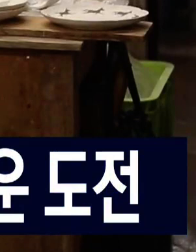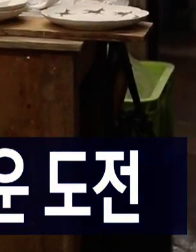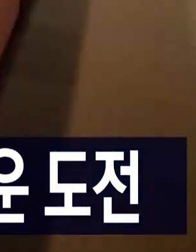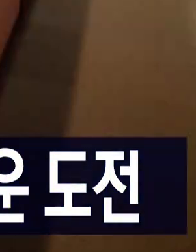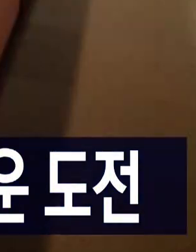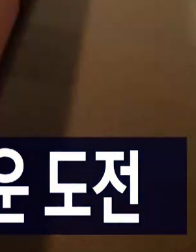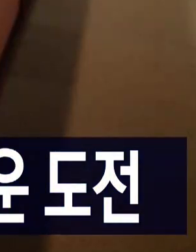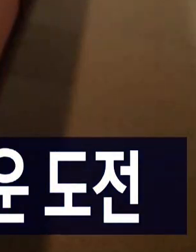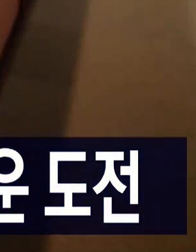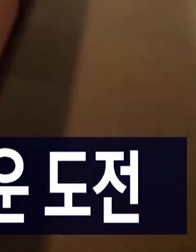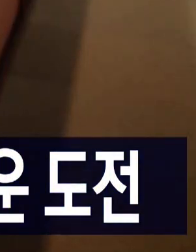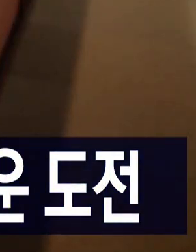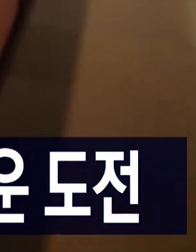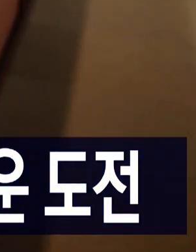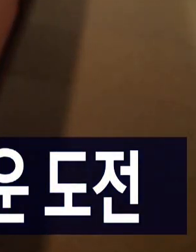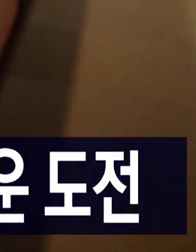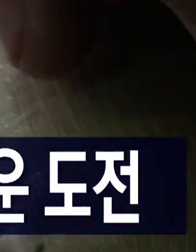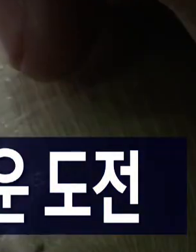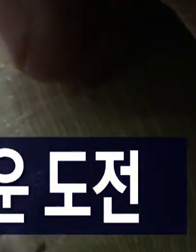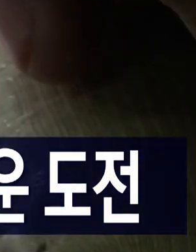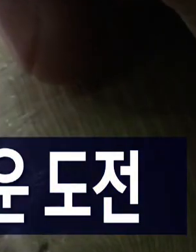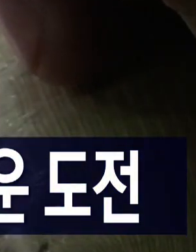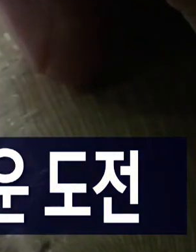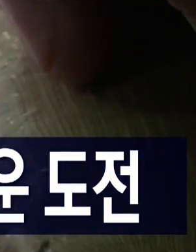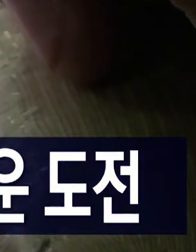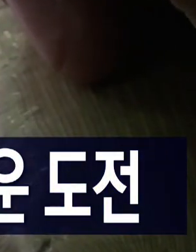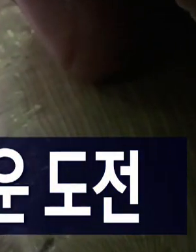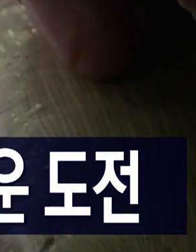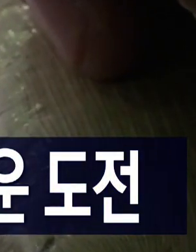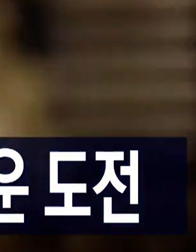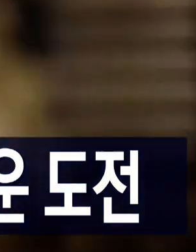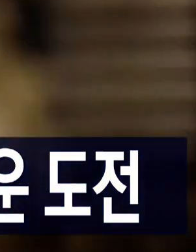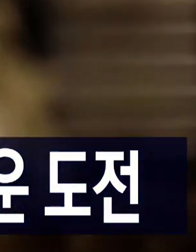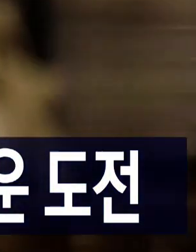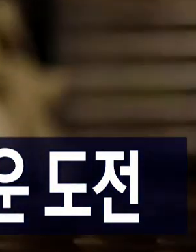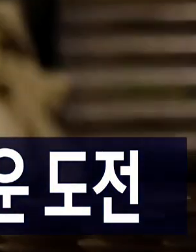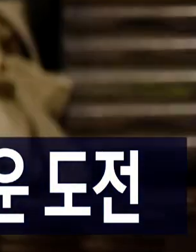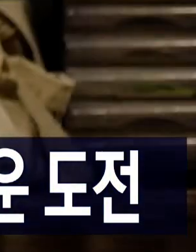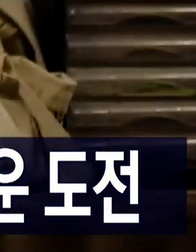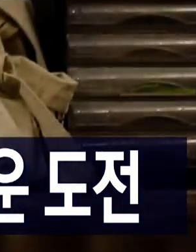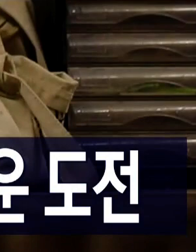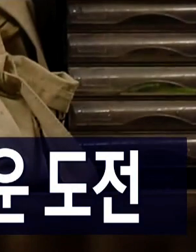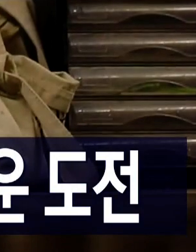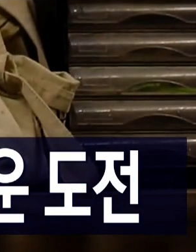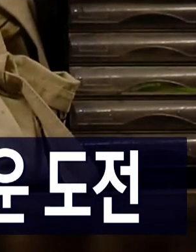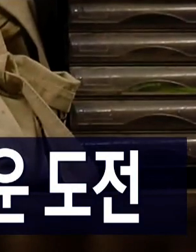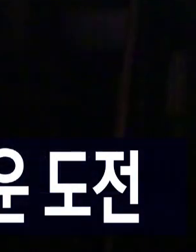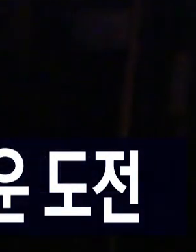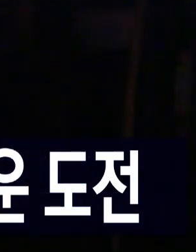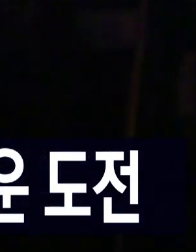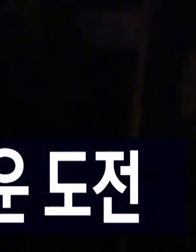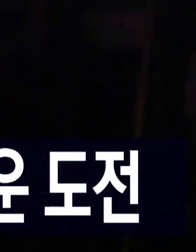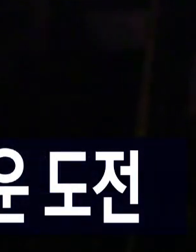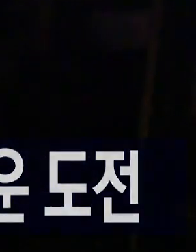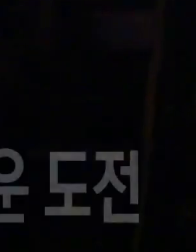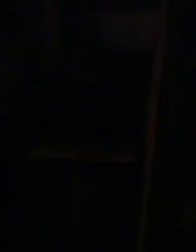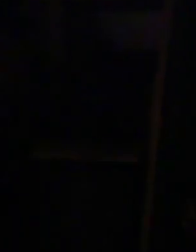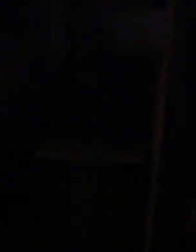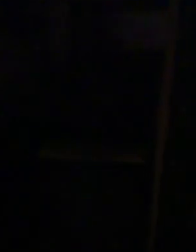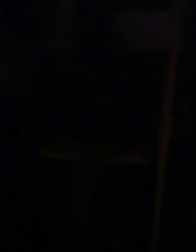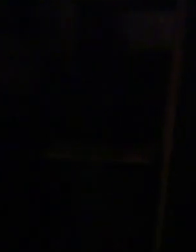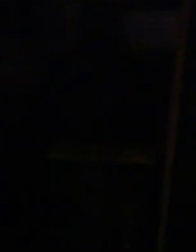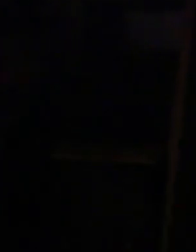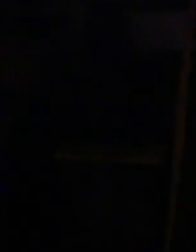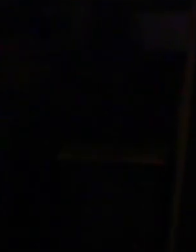전통 도자 산업의 산업화와 대량 생산으로 쇠락의 길을 걷고 있지만 무안과 일본의 도자기 마을 아리타에서는 새로운 도전이 시작되고